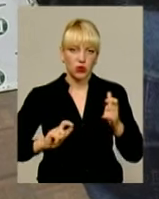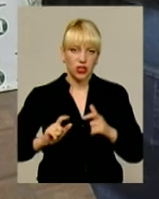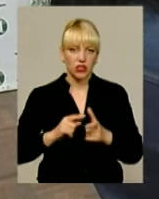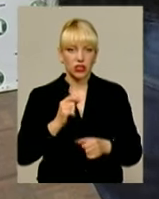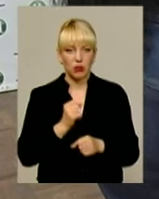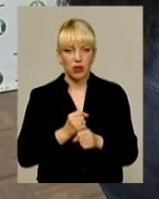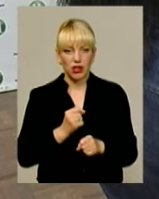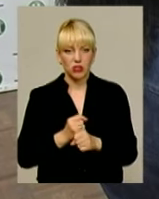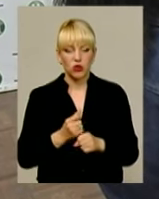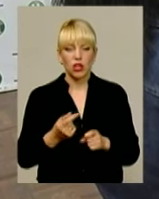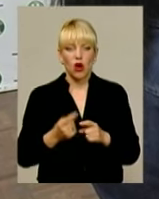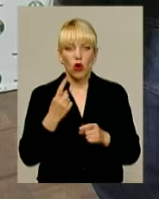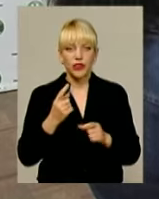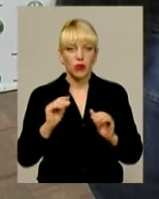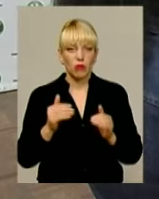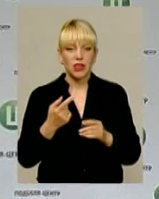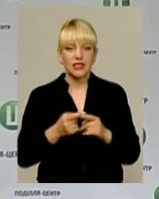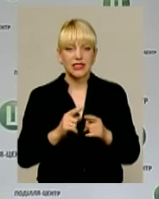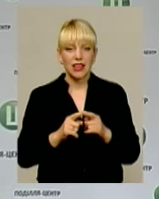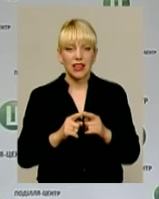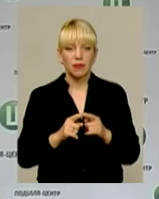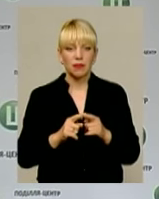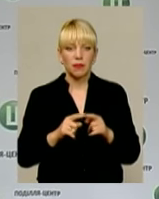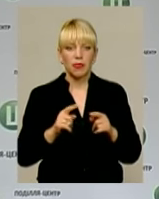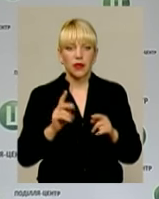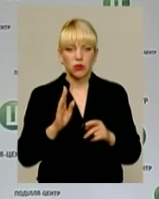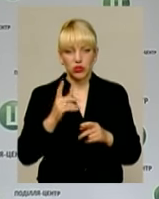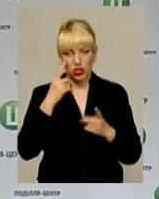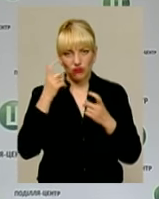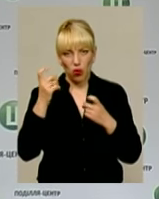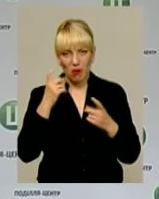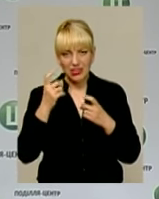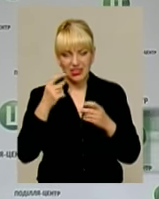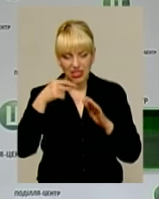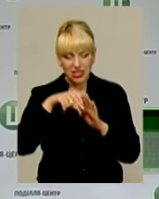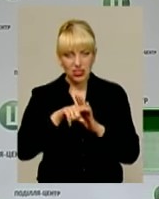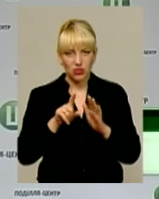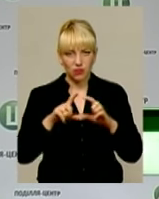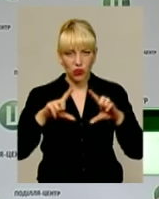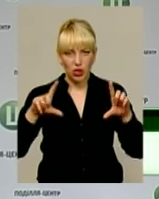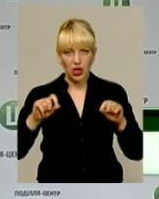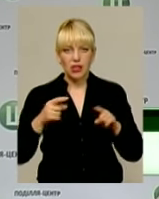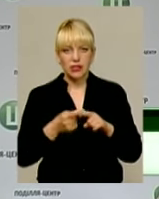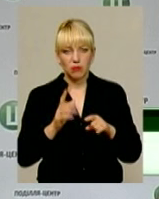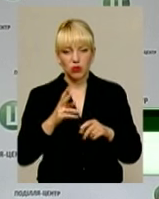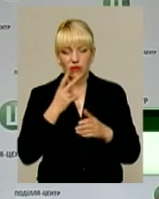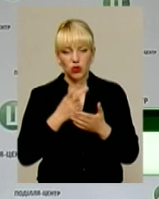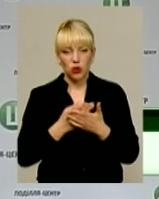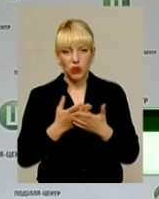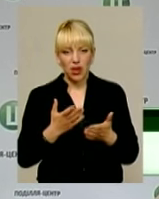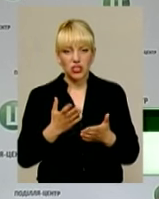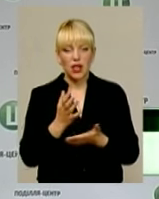Єдині обмеження – це критерії стосовно самого логотипу. Критерії – це будуть інформаційність цього логотипу, тобто це буде відображення